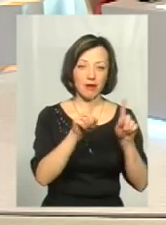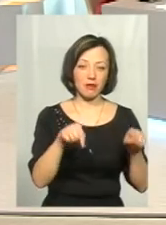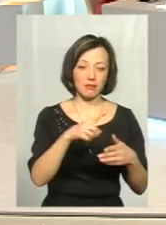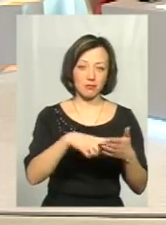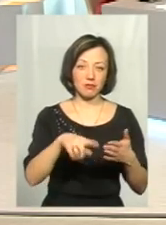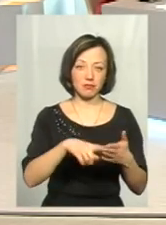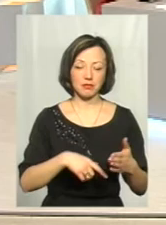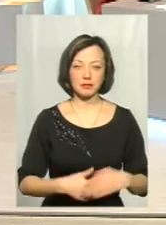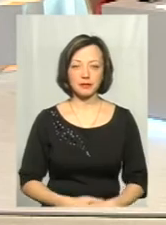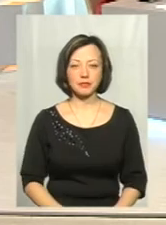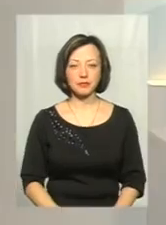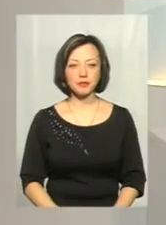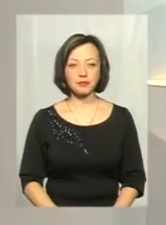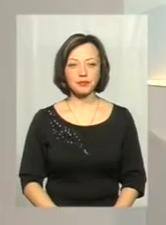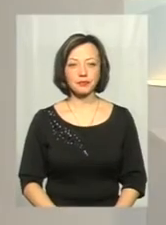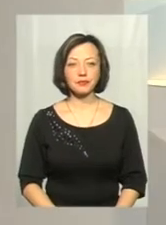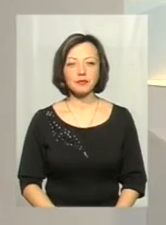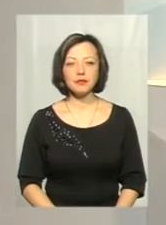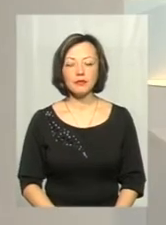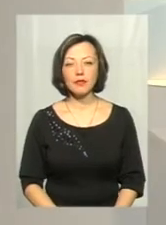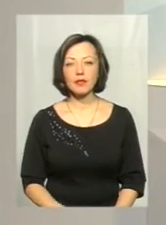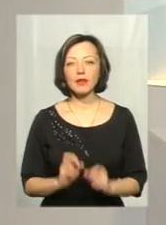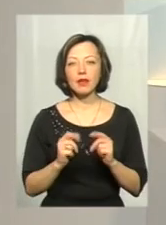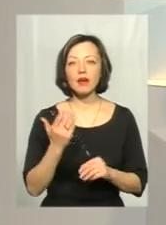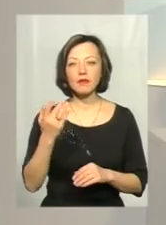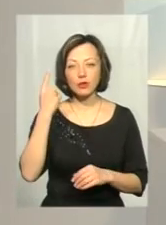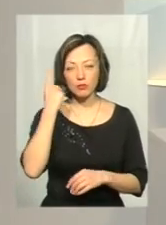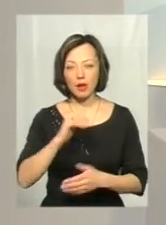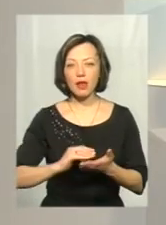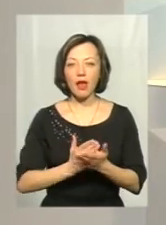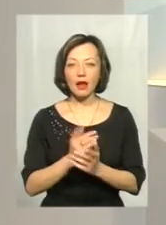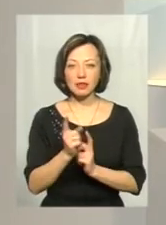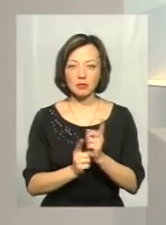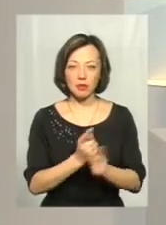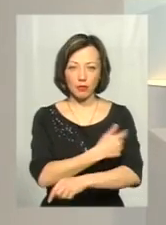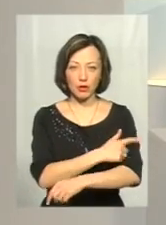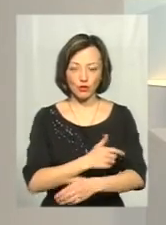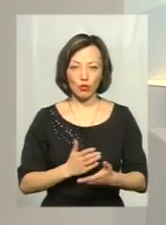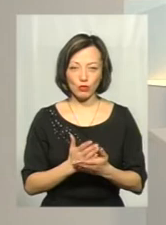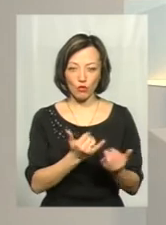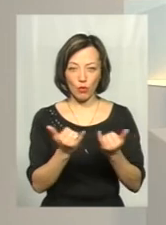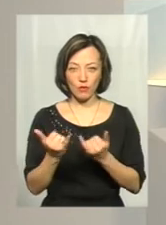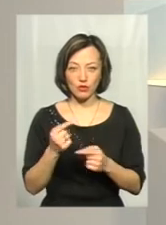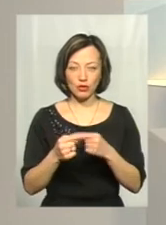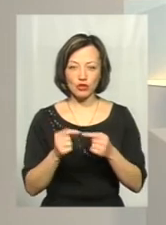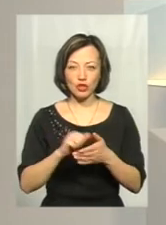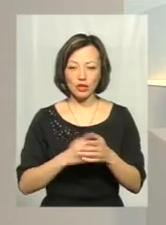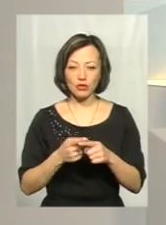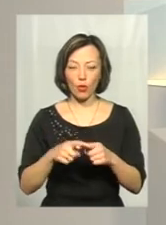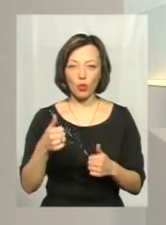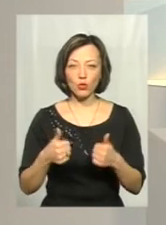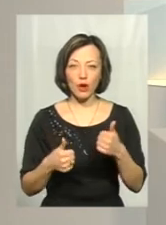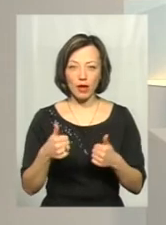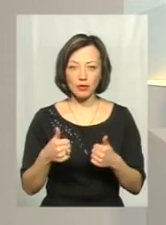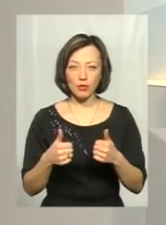анульовується. А пані Людмила, як ви думаєте, якісні зміни у медичному обслуговуванні через оцю конкуренцію,